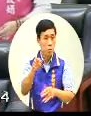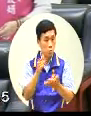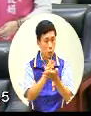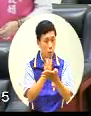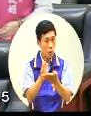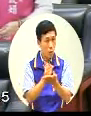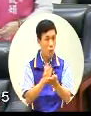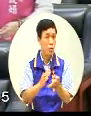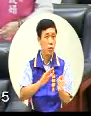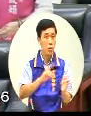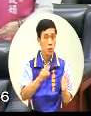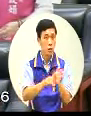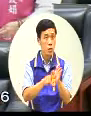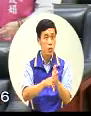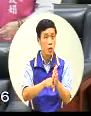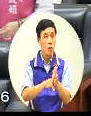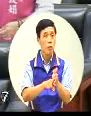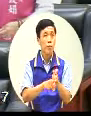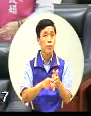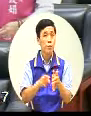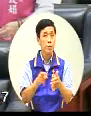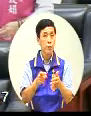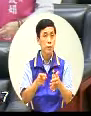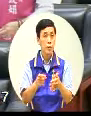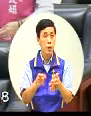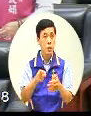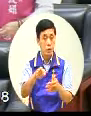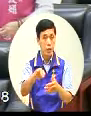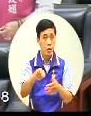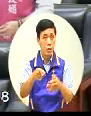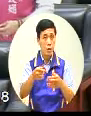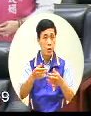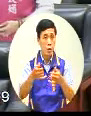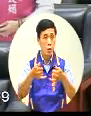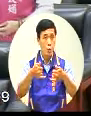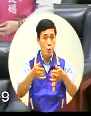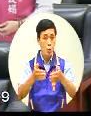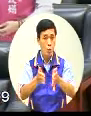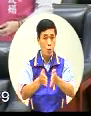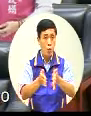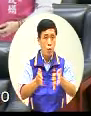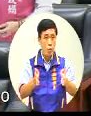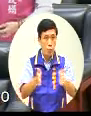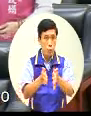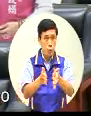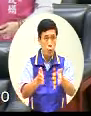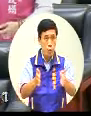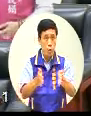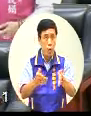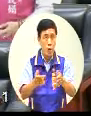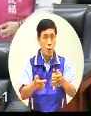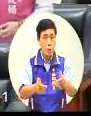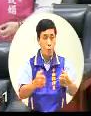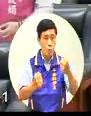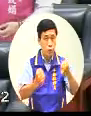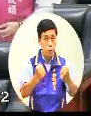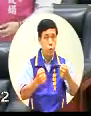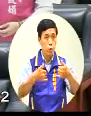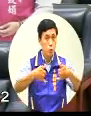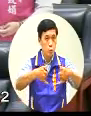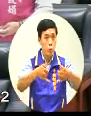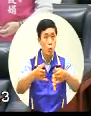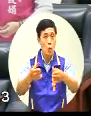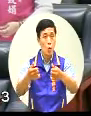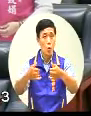候，因为评估的时候到底它的距离可能就变得一块一慢了，如果中间放那个轻轨